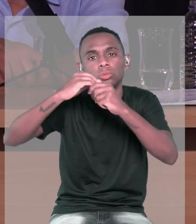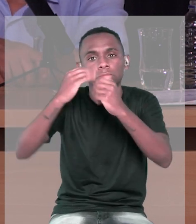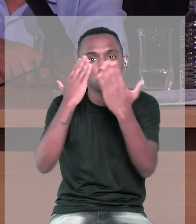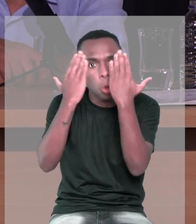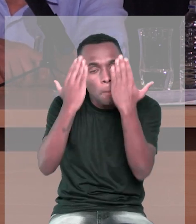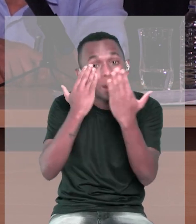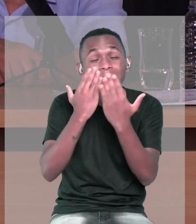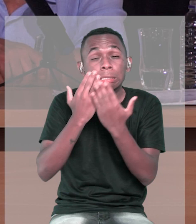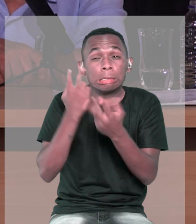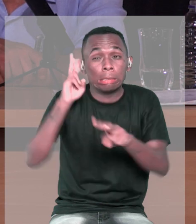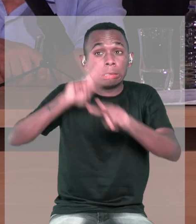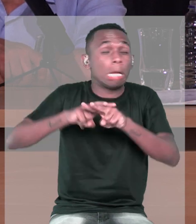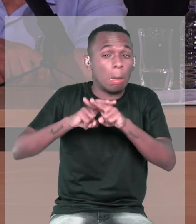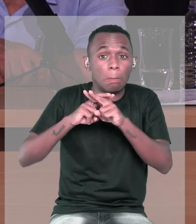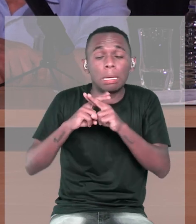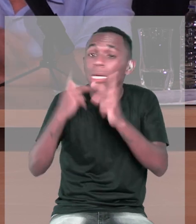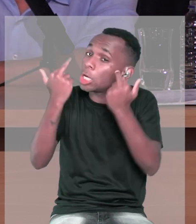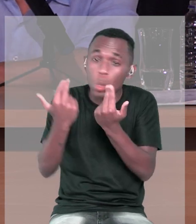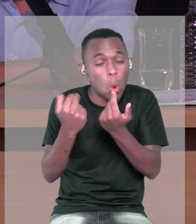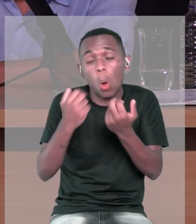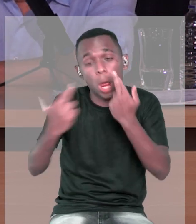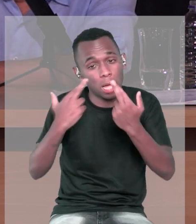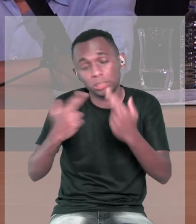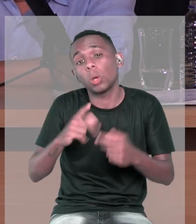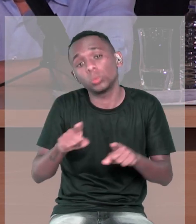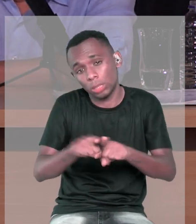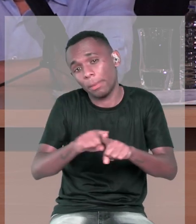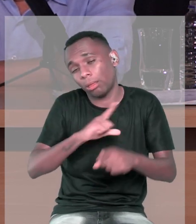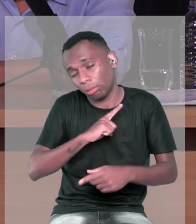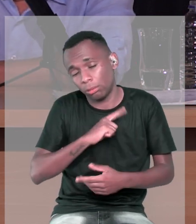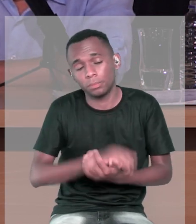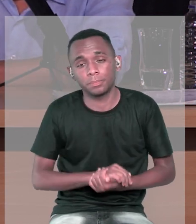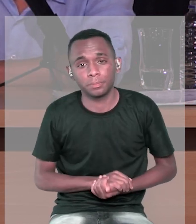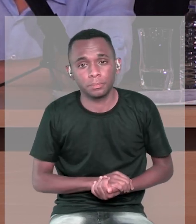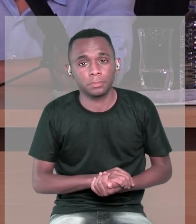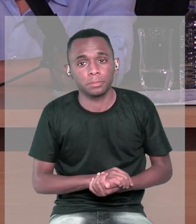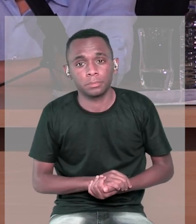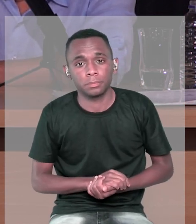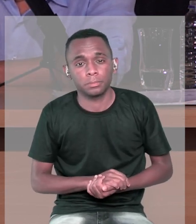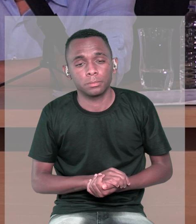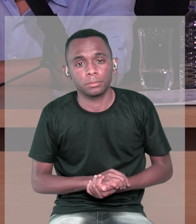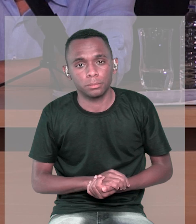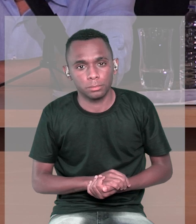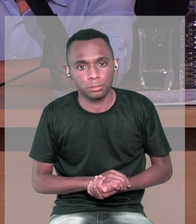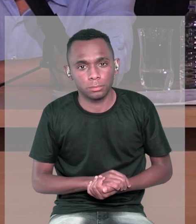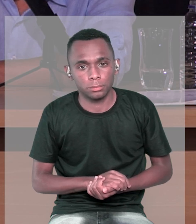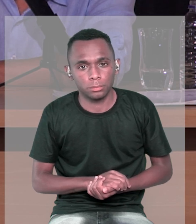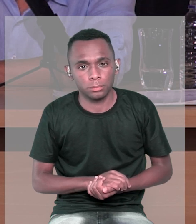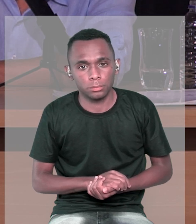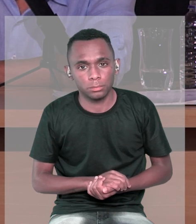com o traumatismo, ela seria a mesma coisa. Vivre, c'est s'approprier ce qu'on reçoit de